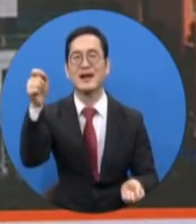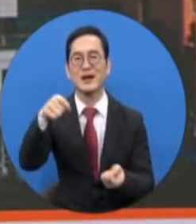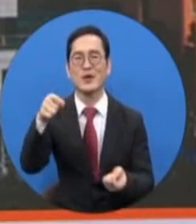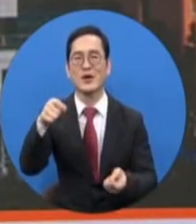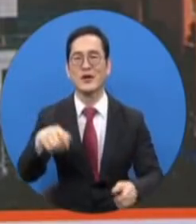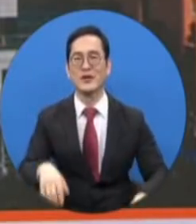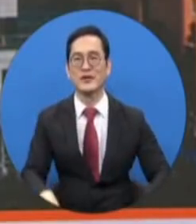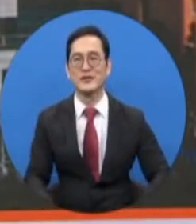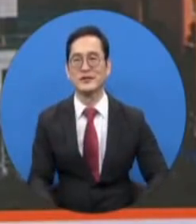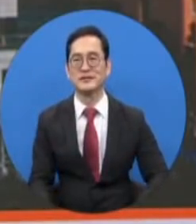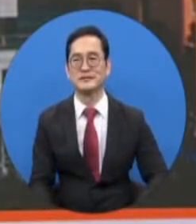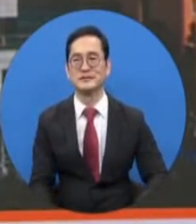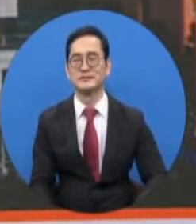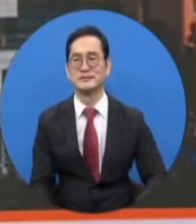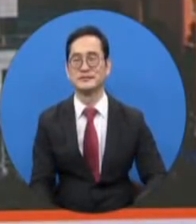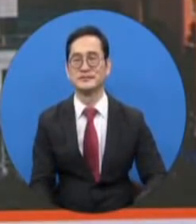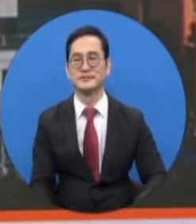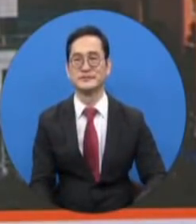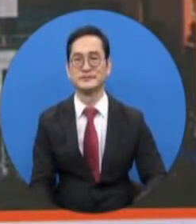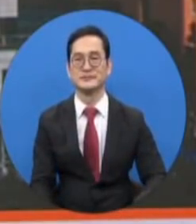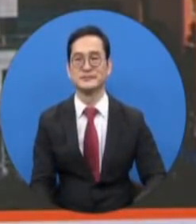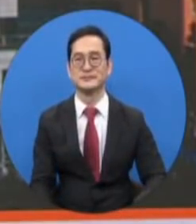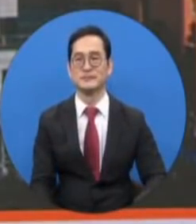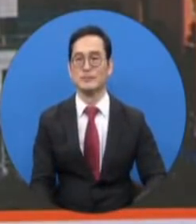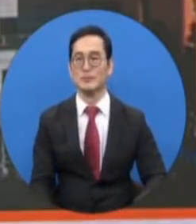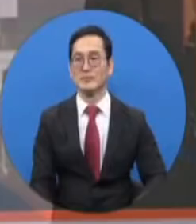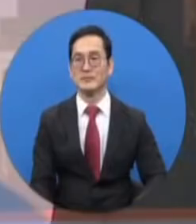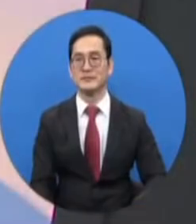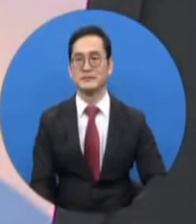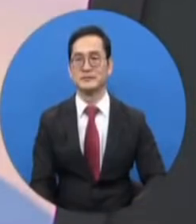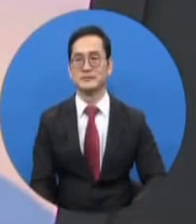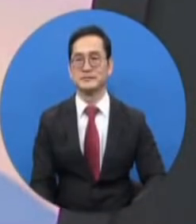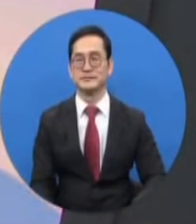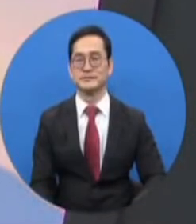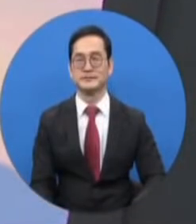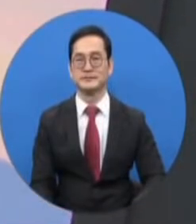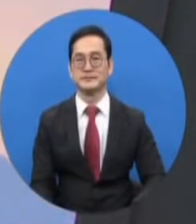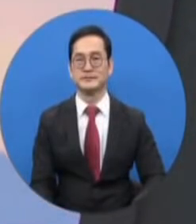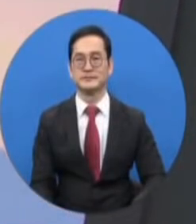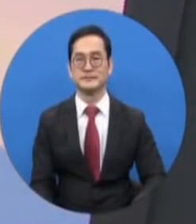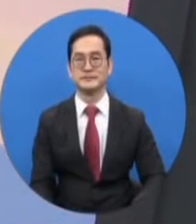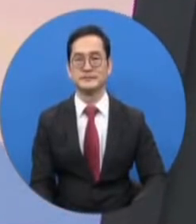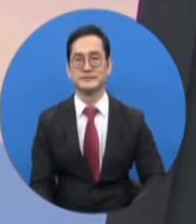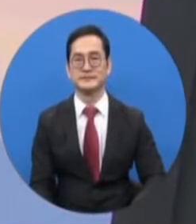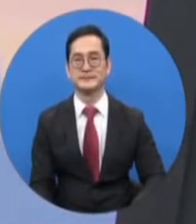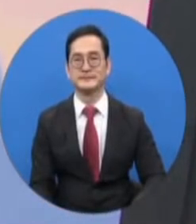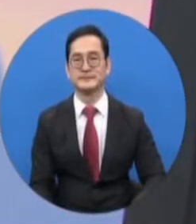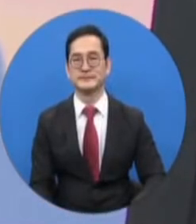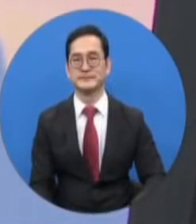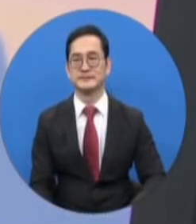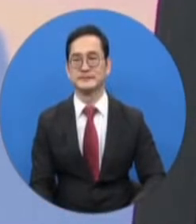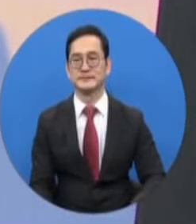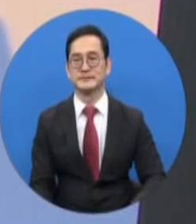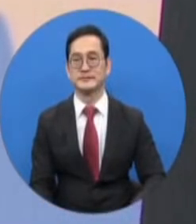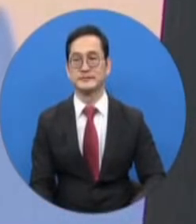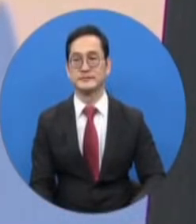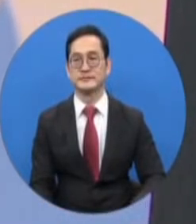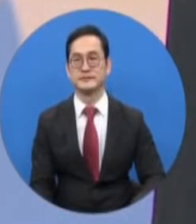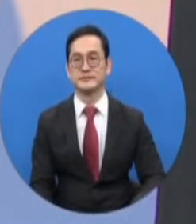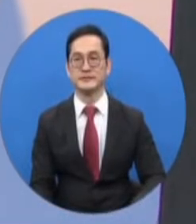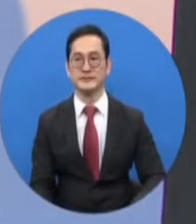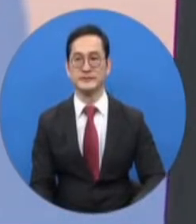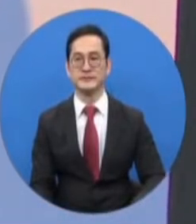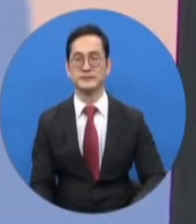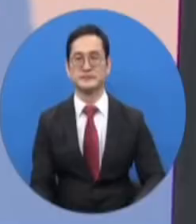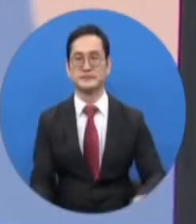취재가 가능하다라는 점도 고려됐다고 합니다. 잠시 후에 자세한 이야기 나눠보겠습니다. 두 번째 키워드 살펴보겠습니다.